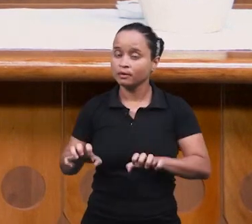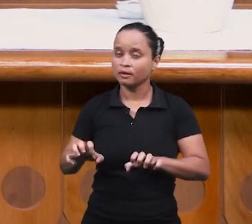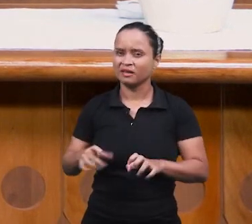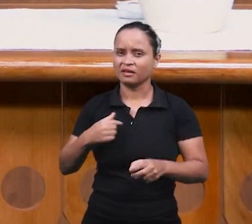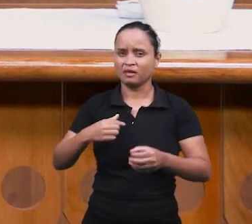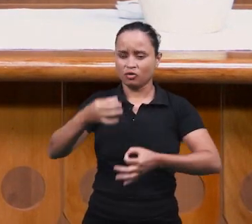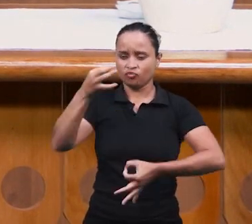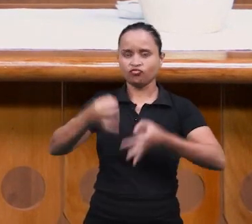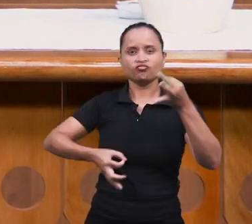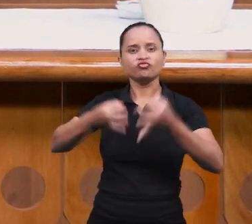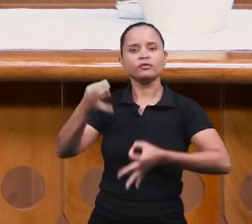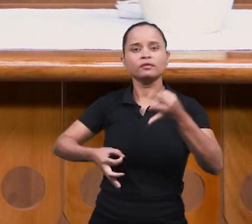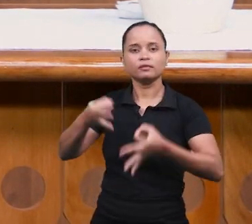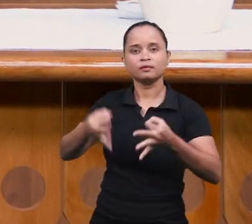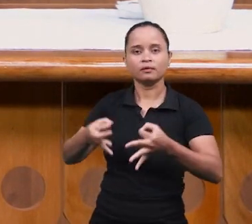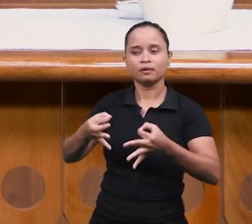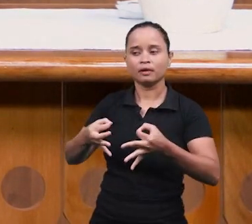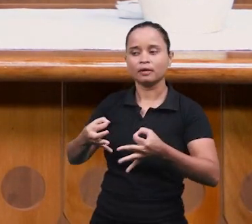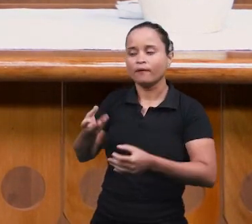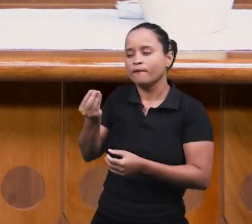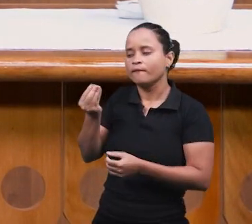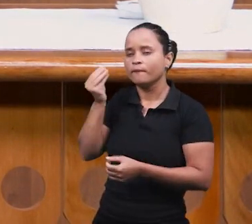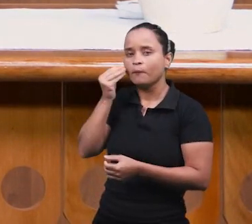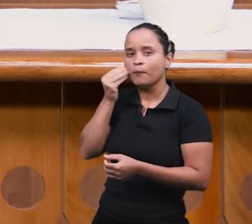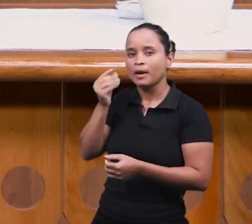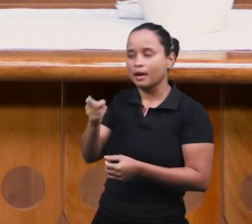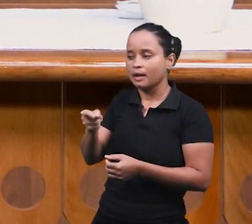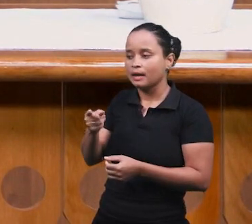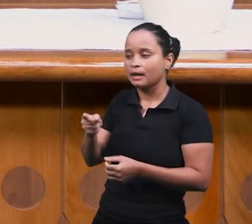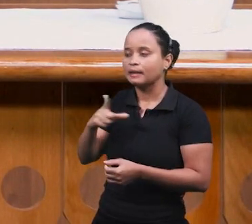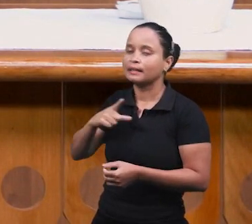justice, donc nous voyons l'opportunité